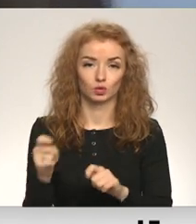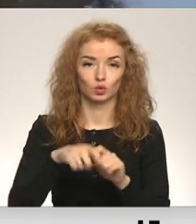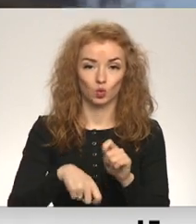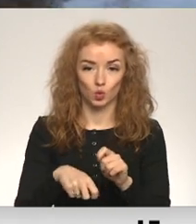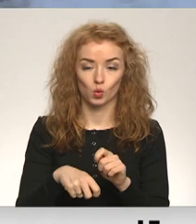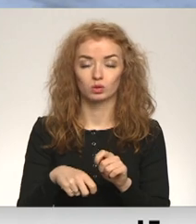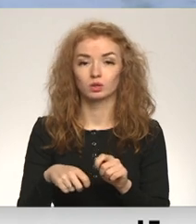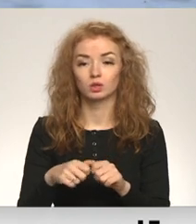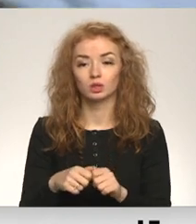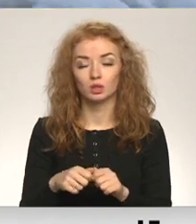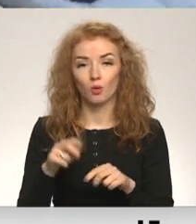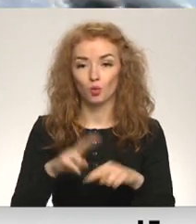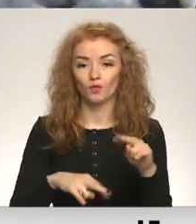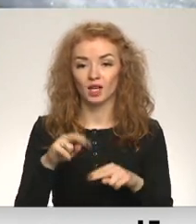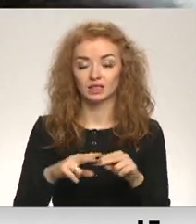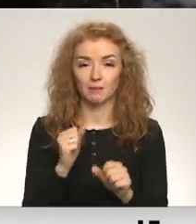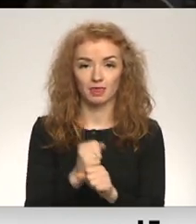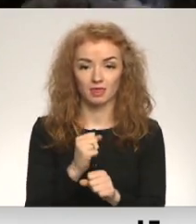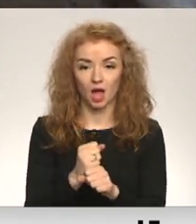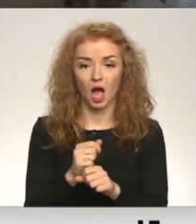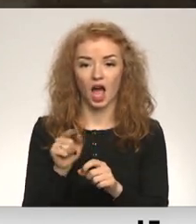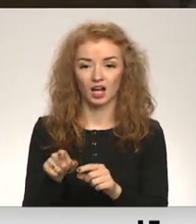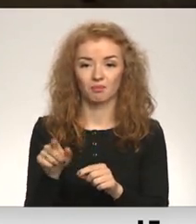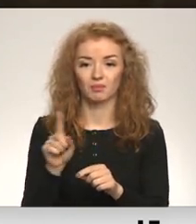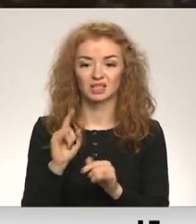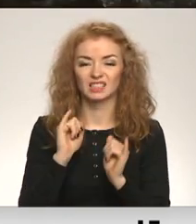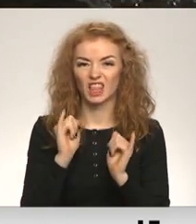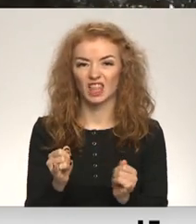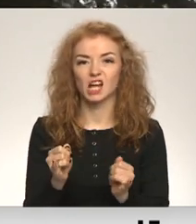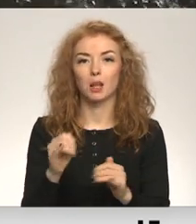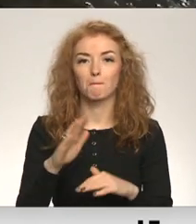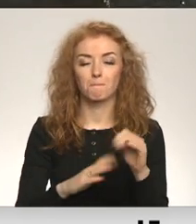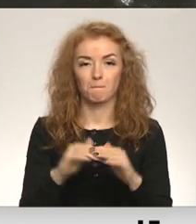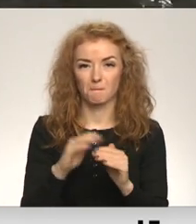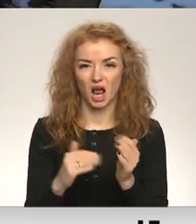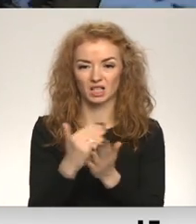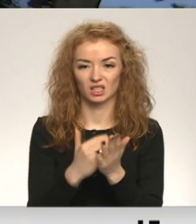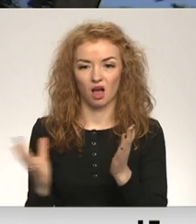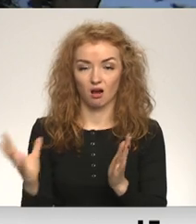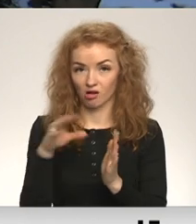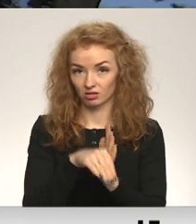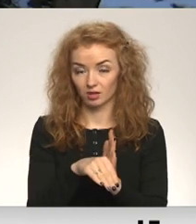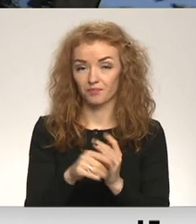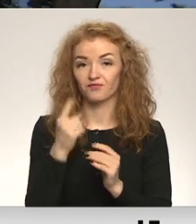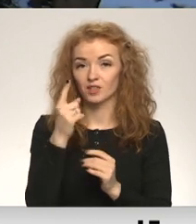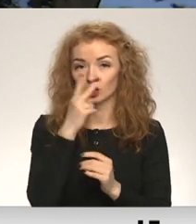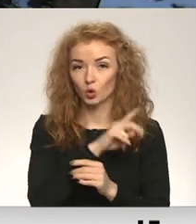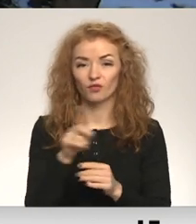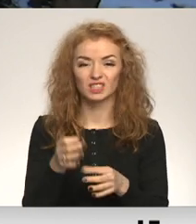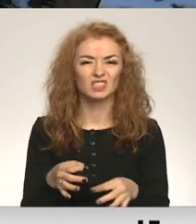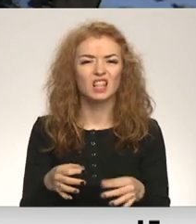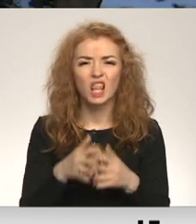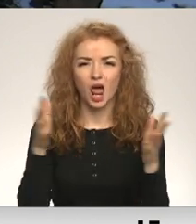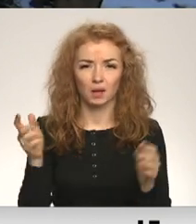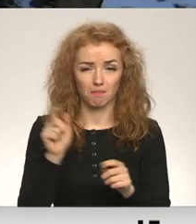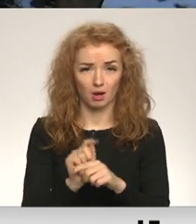sodu. Šie te būvniecības darbi ir ierindojušies tādas sliktās prakses piemēru sarakstā šobrīd. Viens no būtiskākajiem